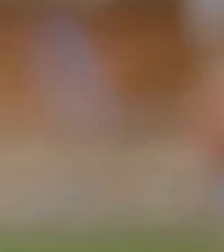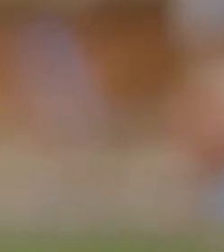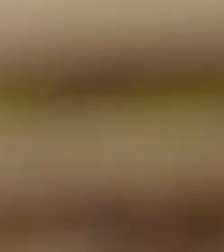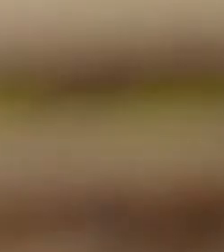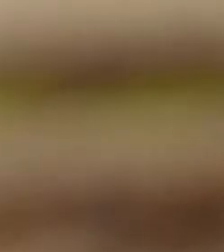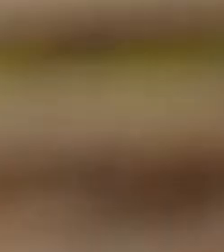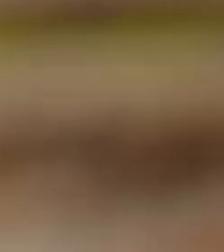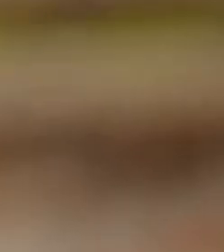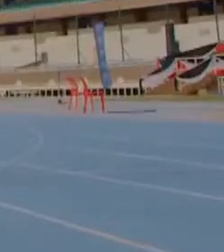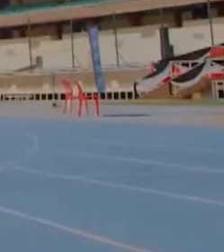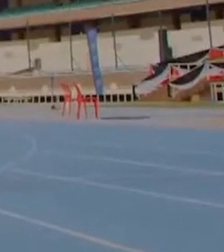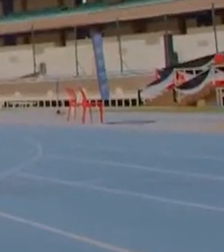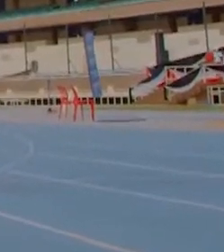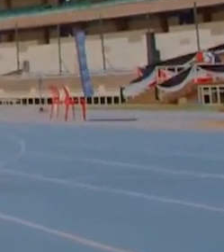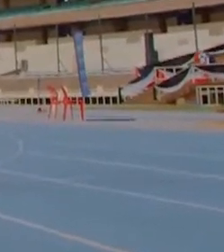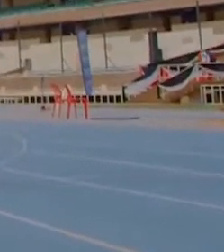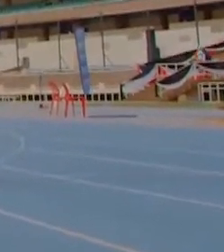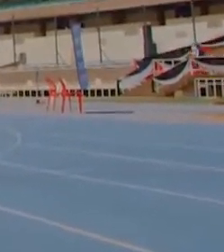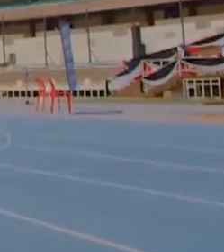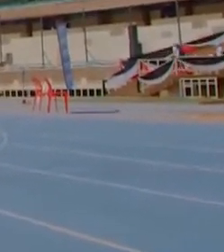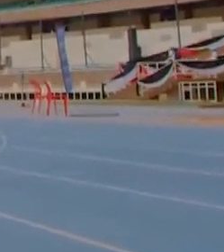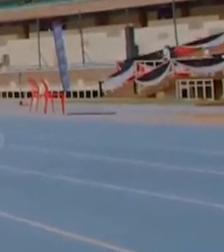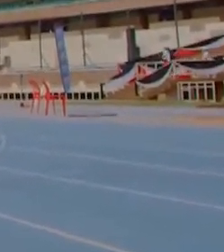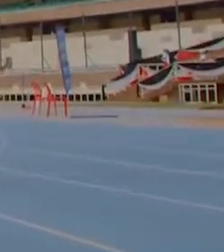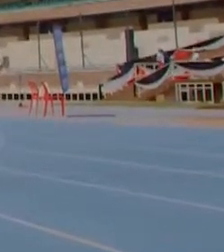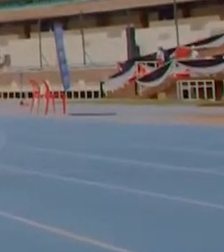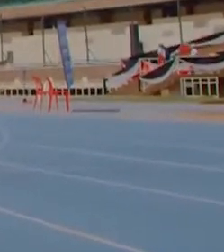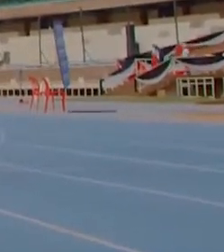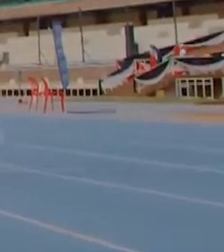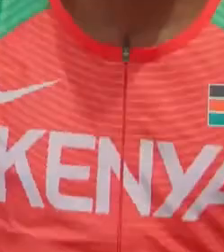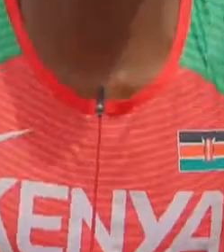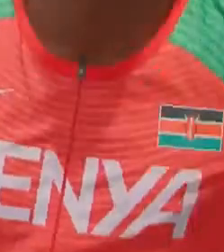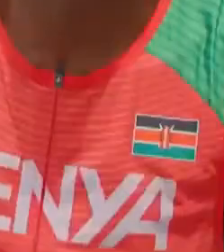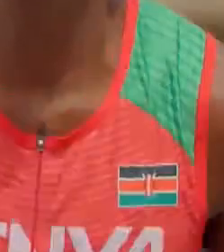Enda. Sasa hiyo ni nini? Ni tiketi, nataka kuoverlap.